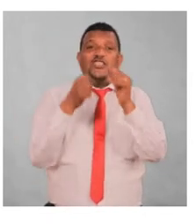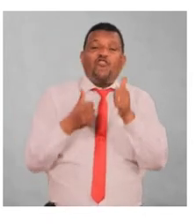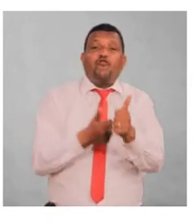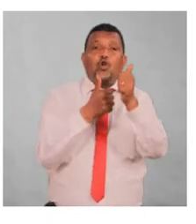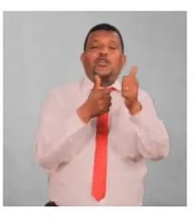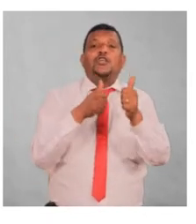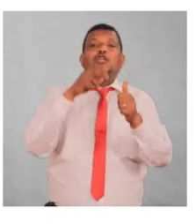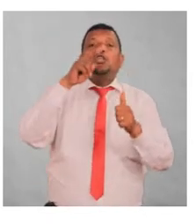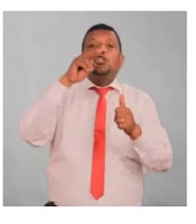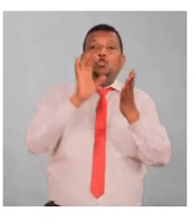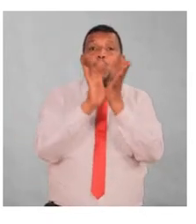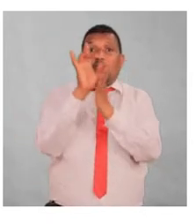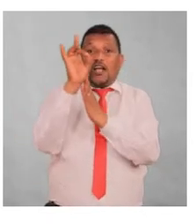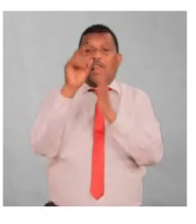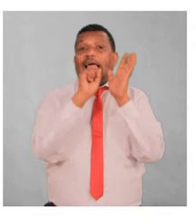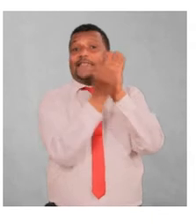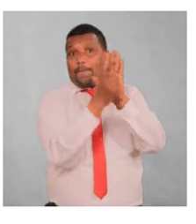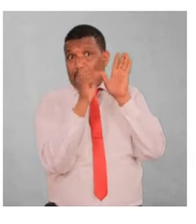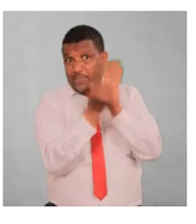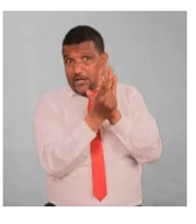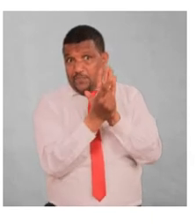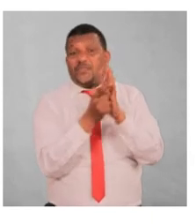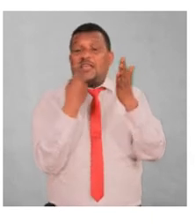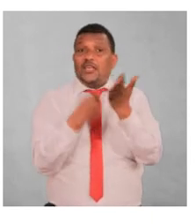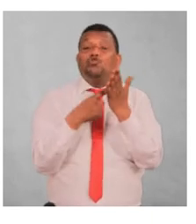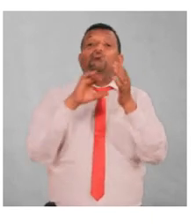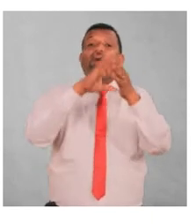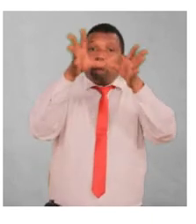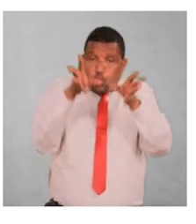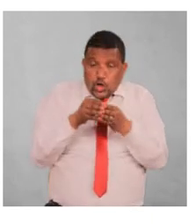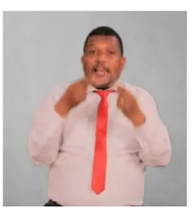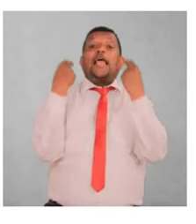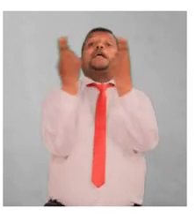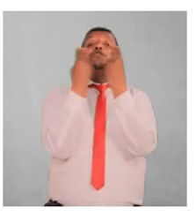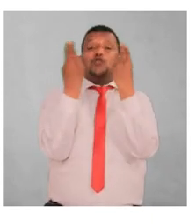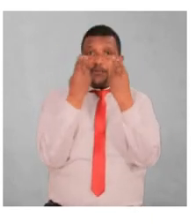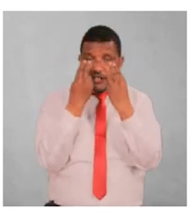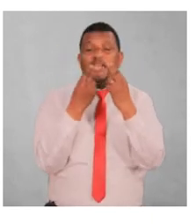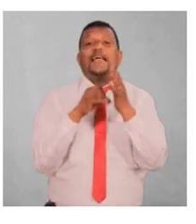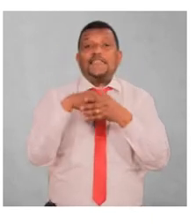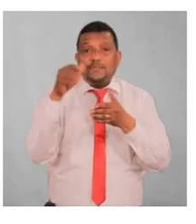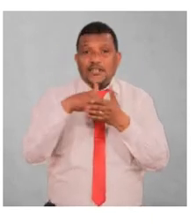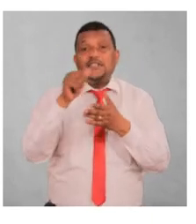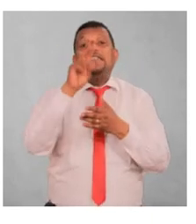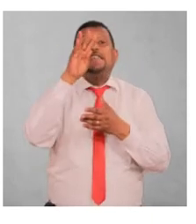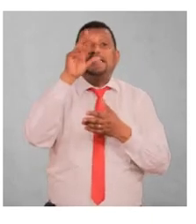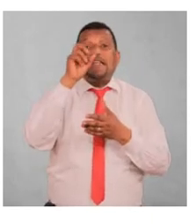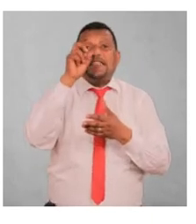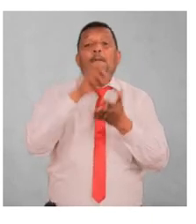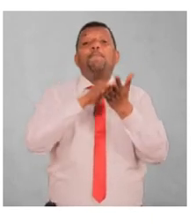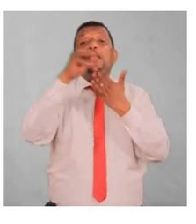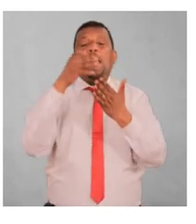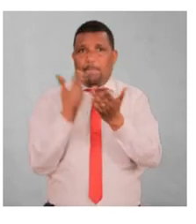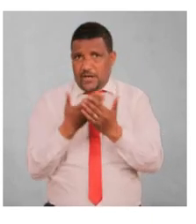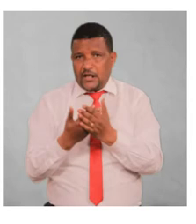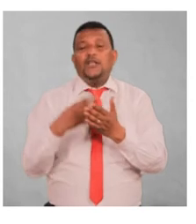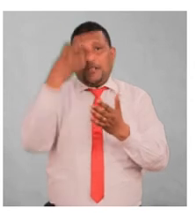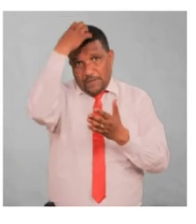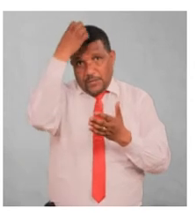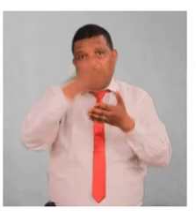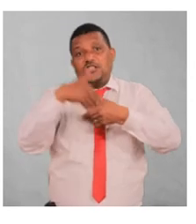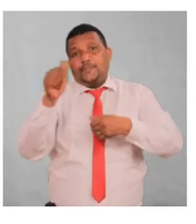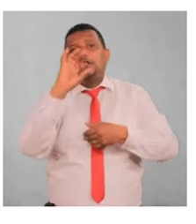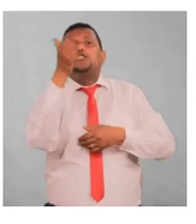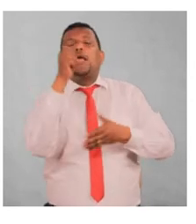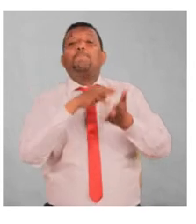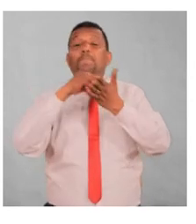न्यूमैरिक एग्जांपल ए गुय कैन एक्सप्लेन शब्द ही मिली अंदर गवर्नमेंट एक्सपेंडिचर